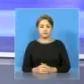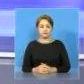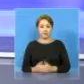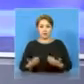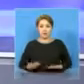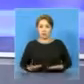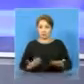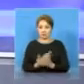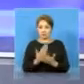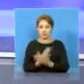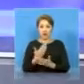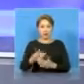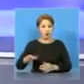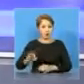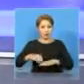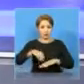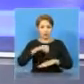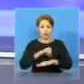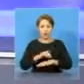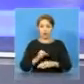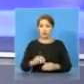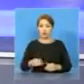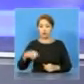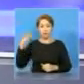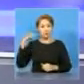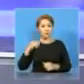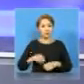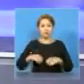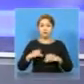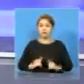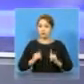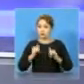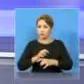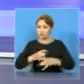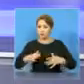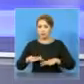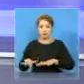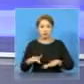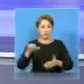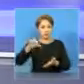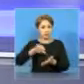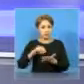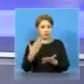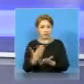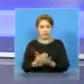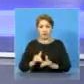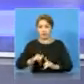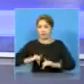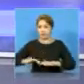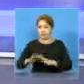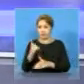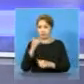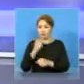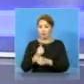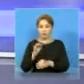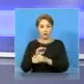Өңір жаңалықтары. Облыс әкімі Оңдасын Оразалин тұңғыш президент күніне арналған мерекелік шараға қатысты. Ел дамуына сүбелі үлес